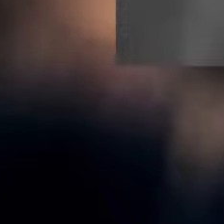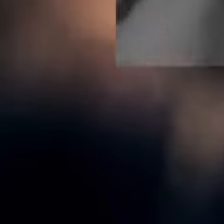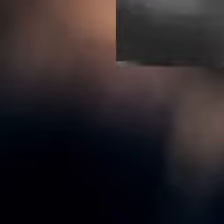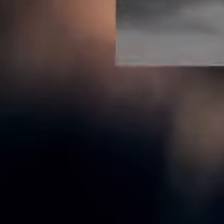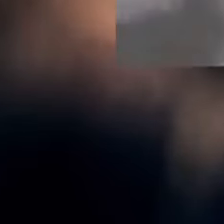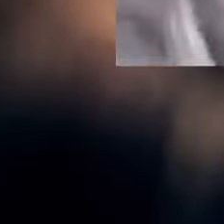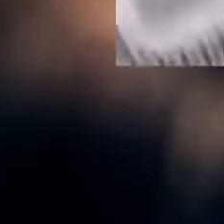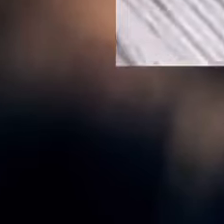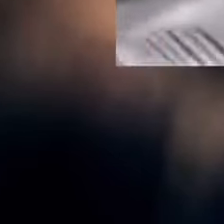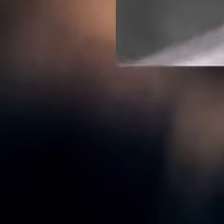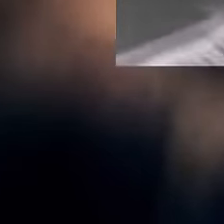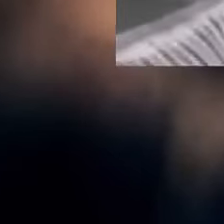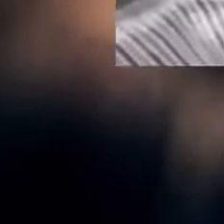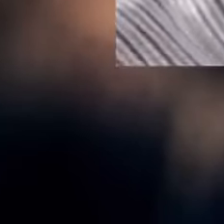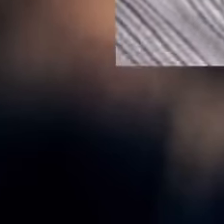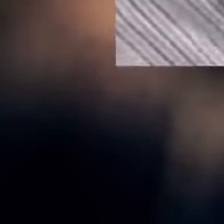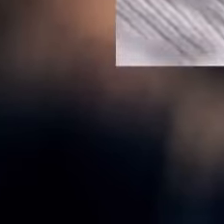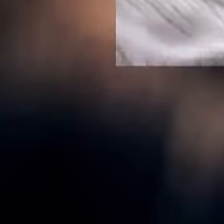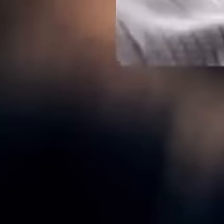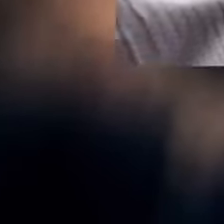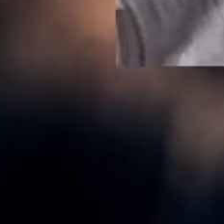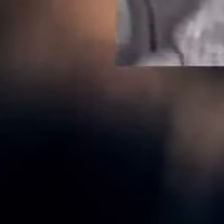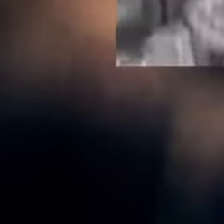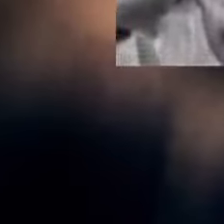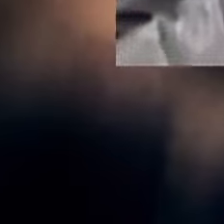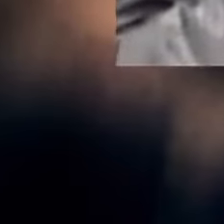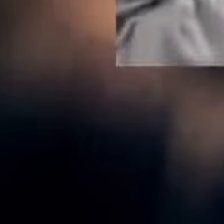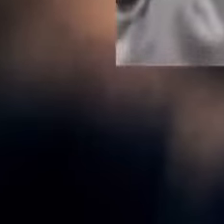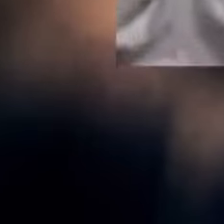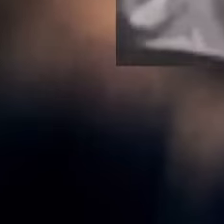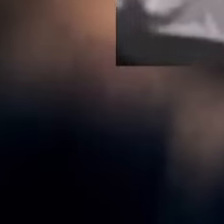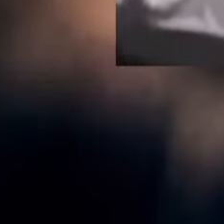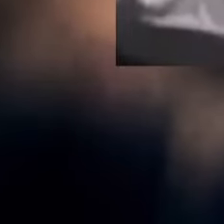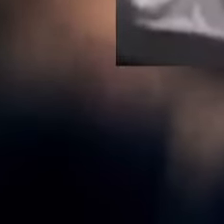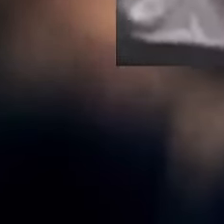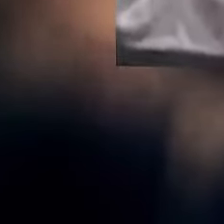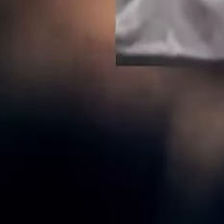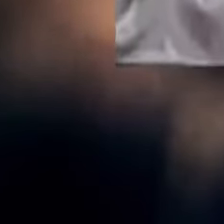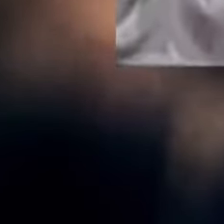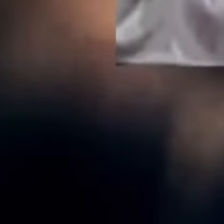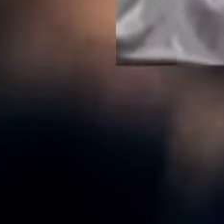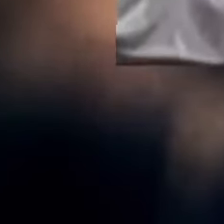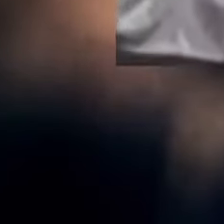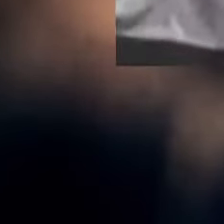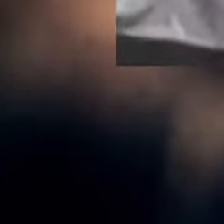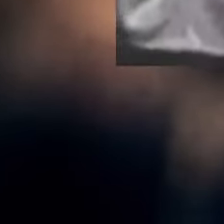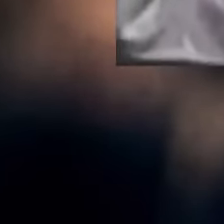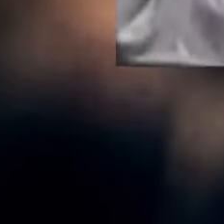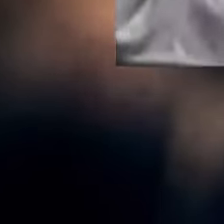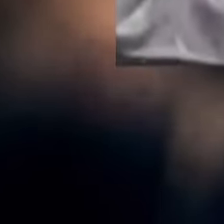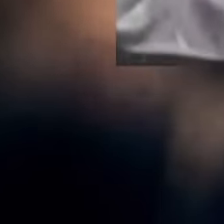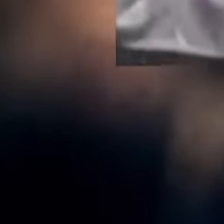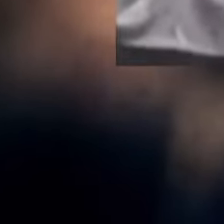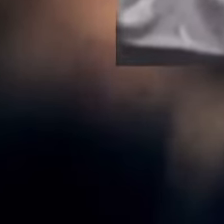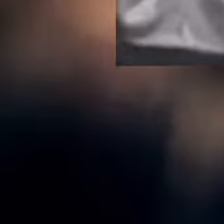اتاخرت عليك، اصل كنت معزوم. اول ما خلصت بالعزومه جات لك على طول. مين اللي كان عازمك؟ البوليس. تخرج من هناك تيجي على